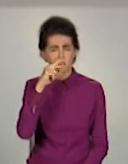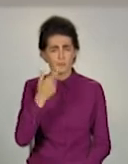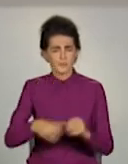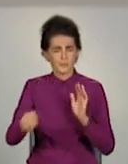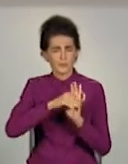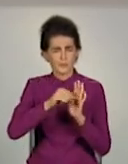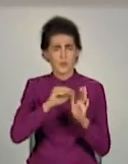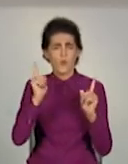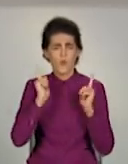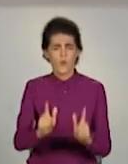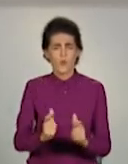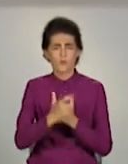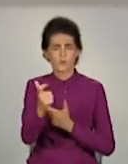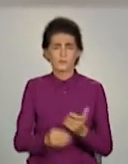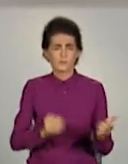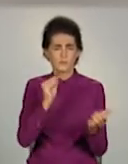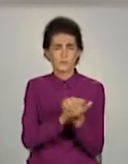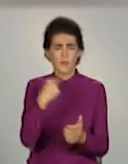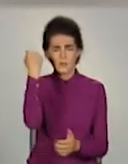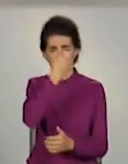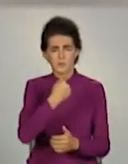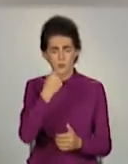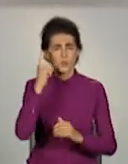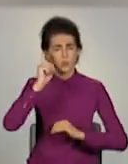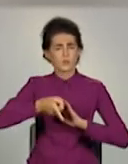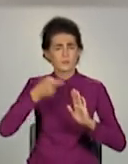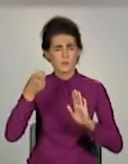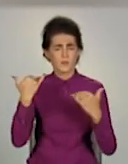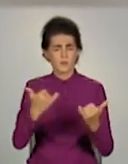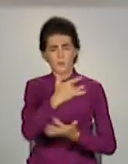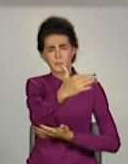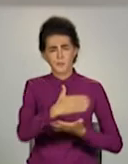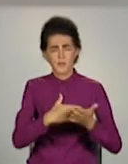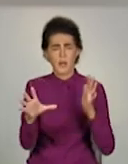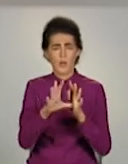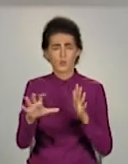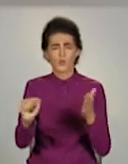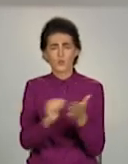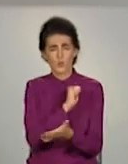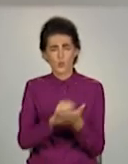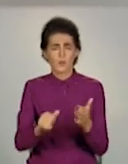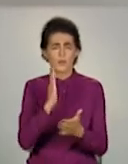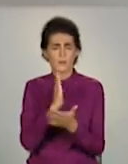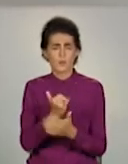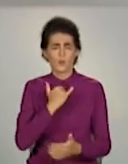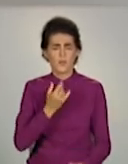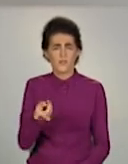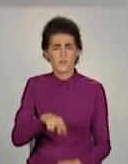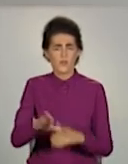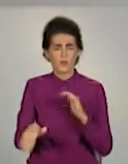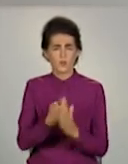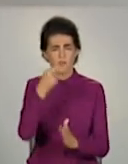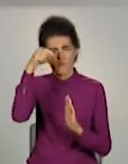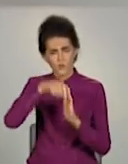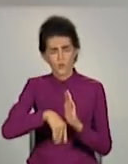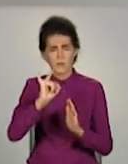ідентифікації, додаток таки розпізнав моє обличчя. Тож тепер у переліку електронних документів маю два нові – внутрішню